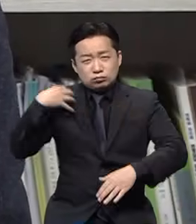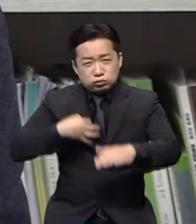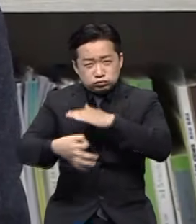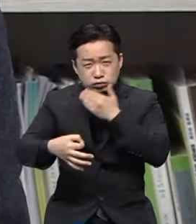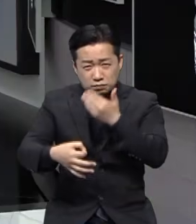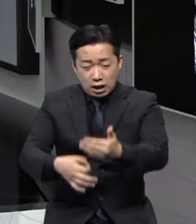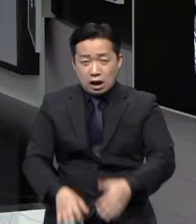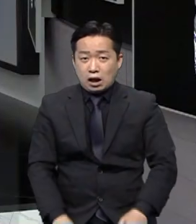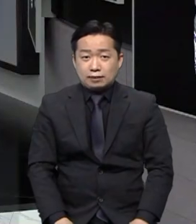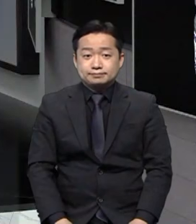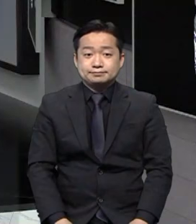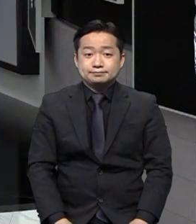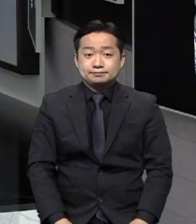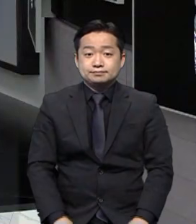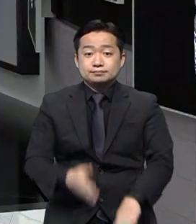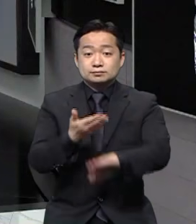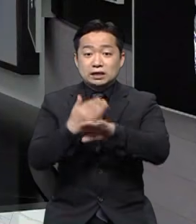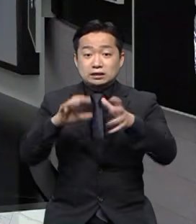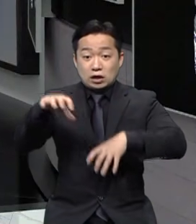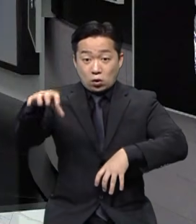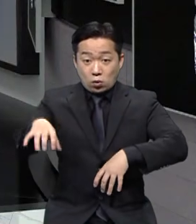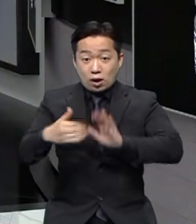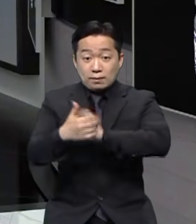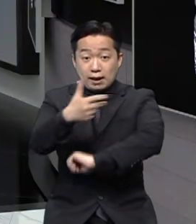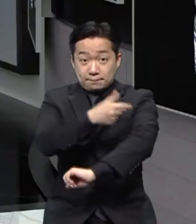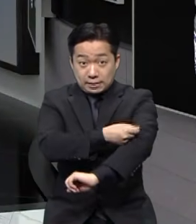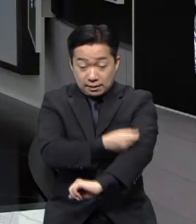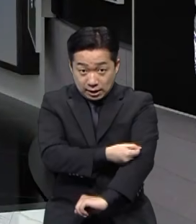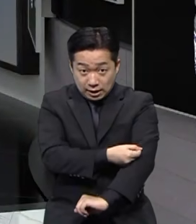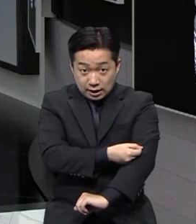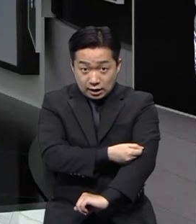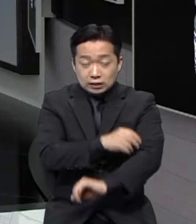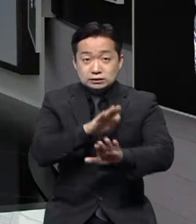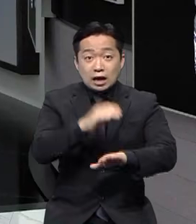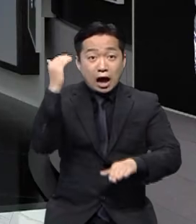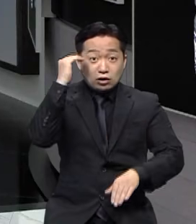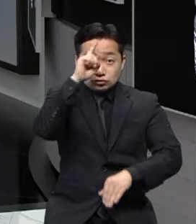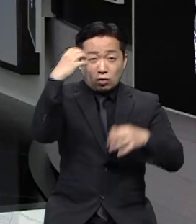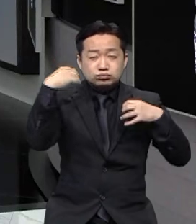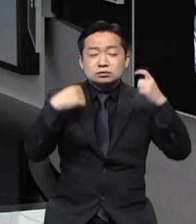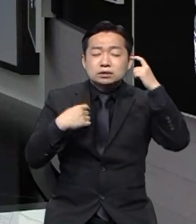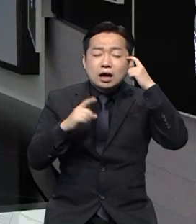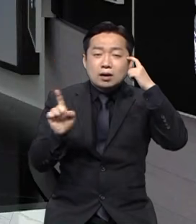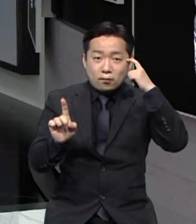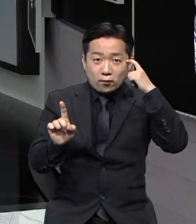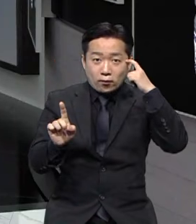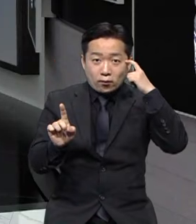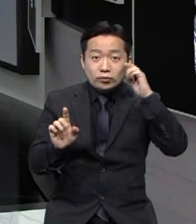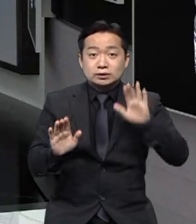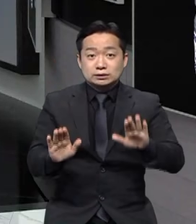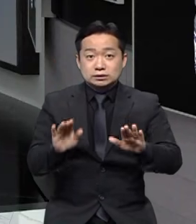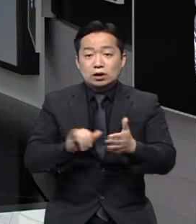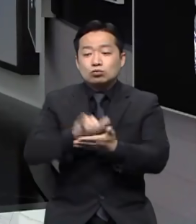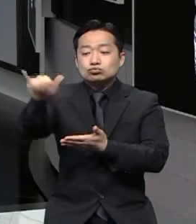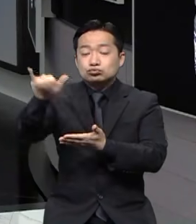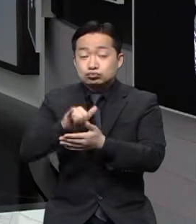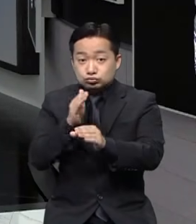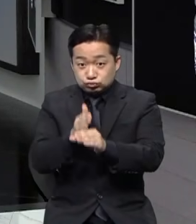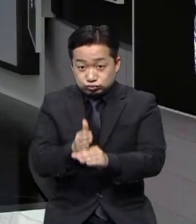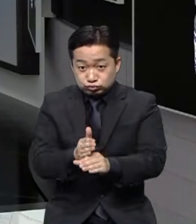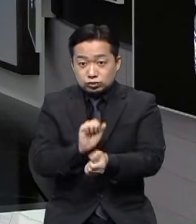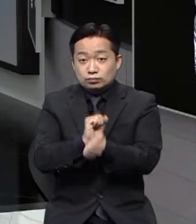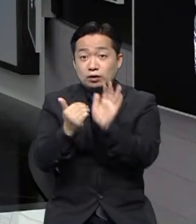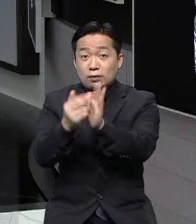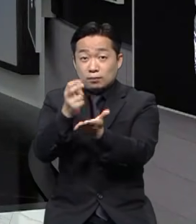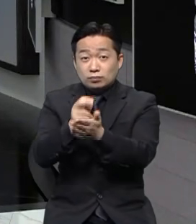있습니다. 해외에서 백신을 맞는 데 대해 방역당국의 생각은 어떨까요? 방역당국은 출입국 과정에서